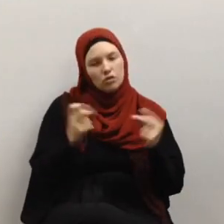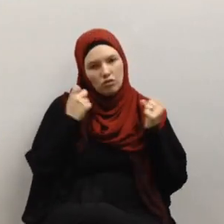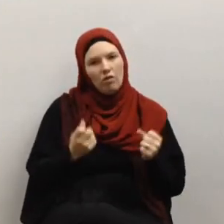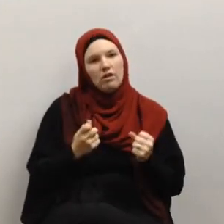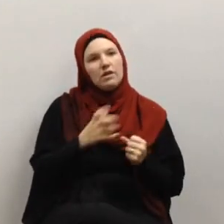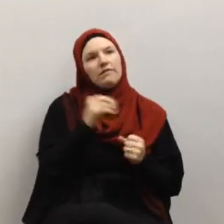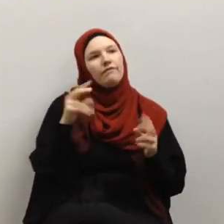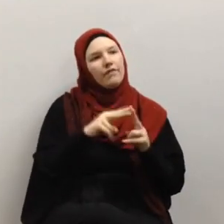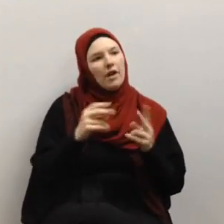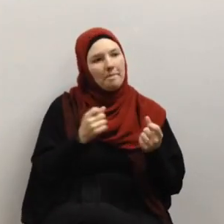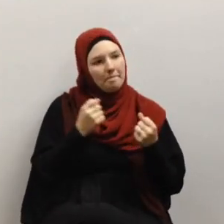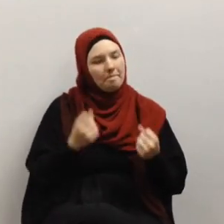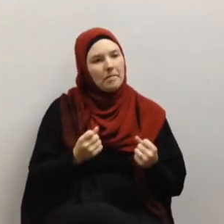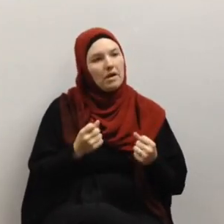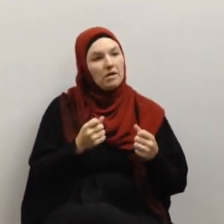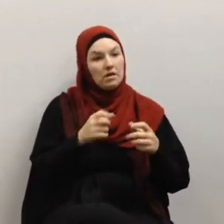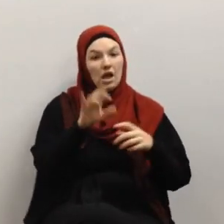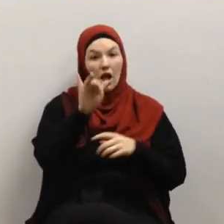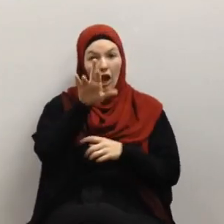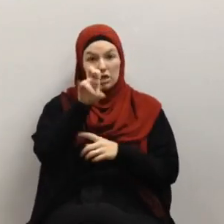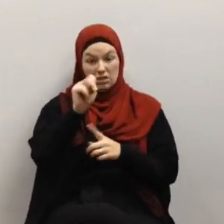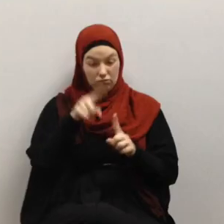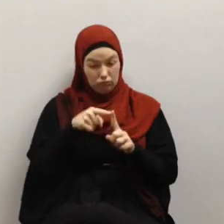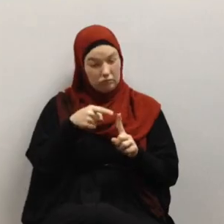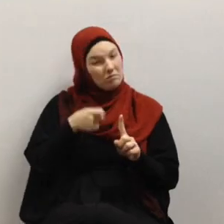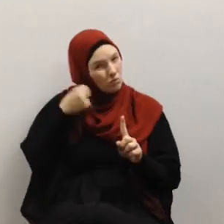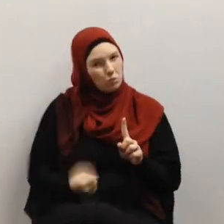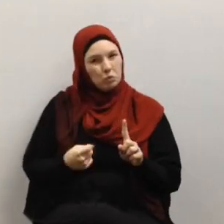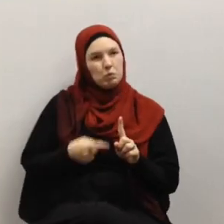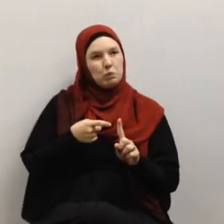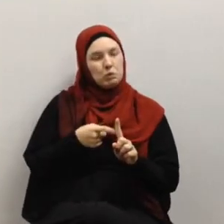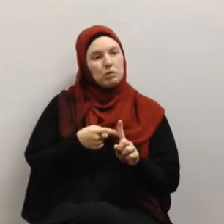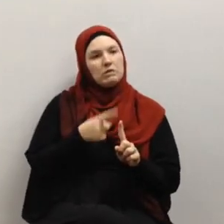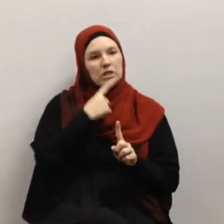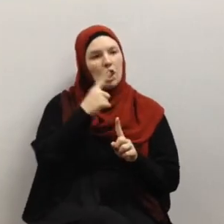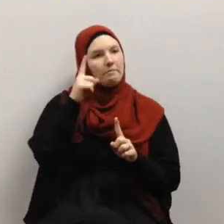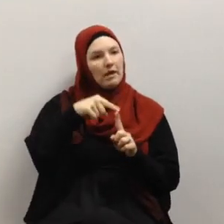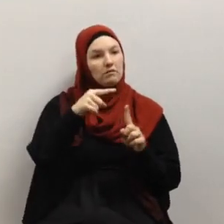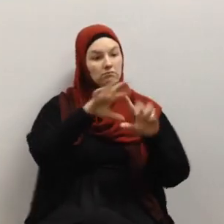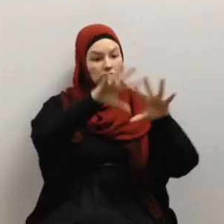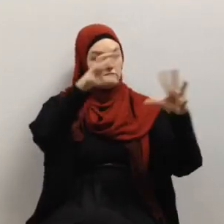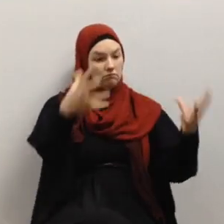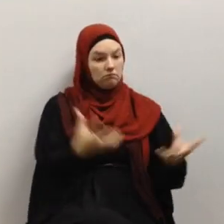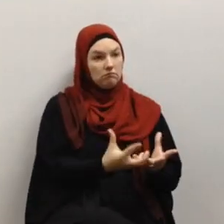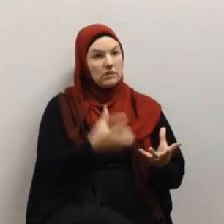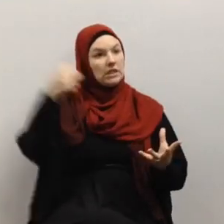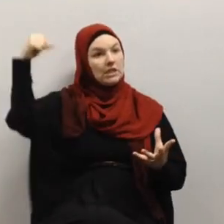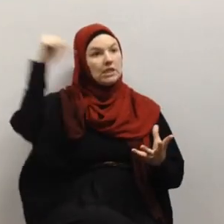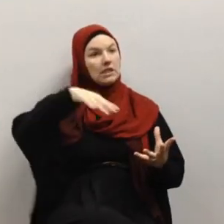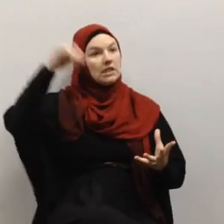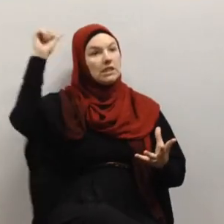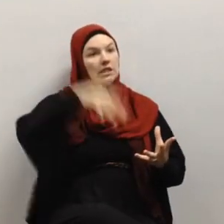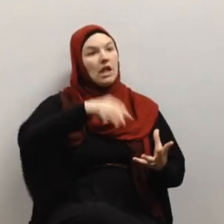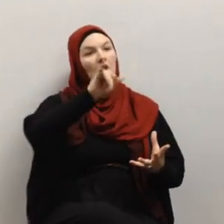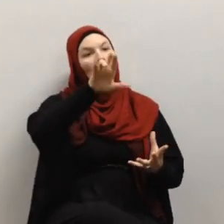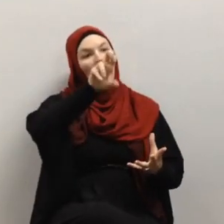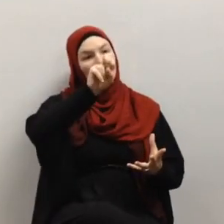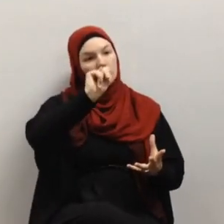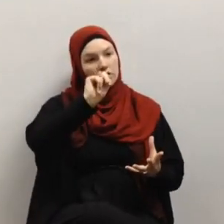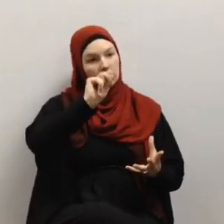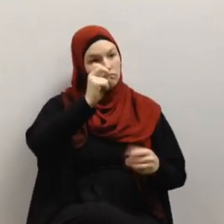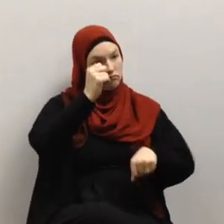and very powerful and very strong. ومنافع للناس The purpose of sending